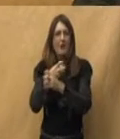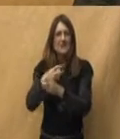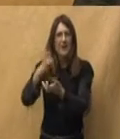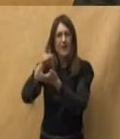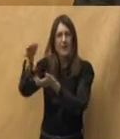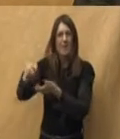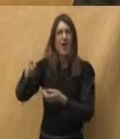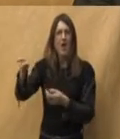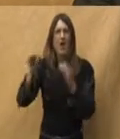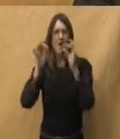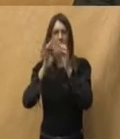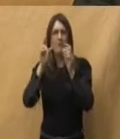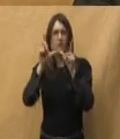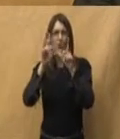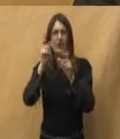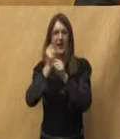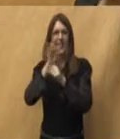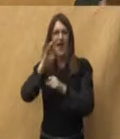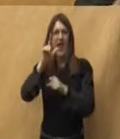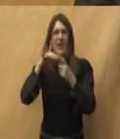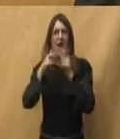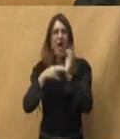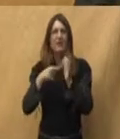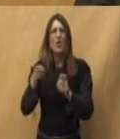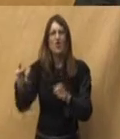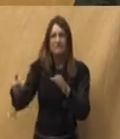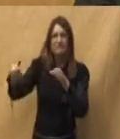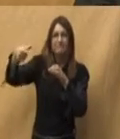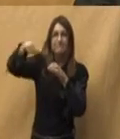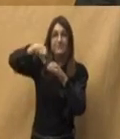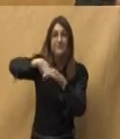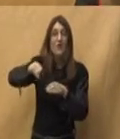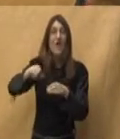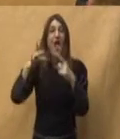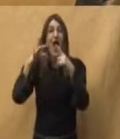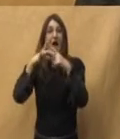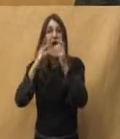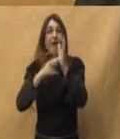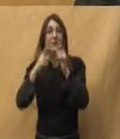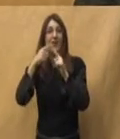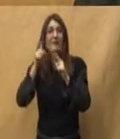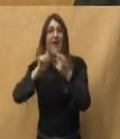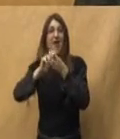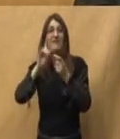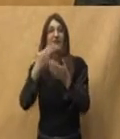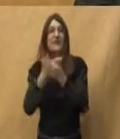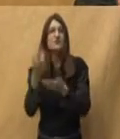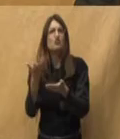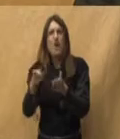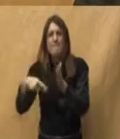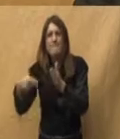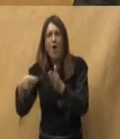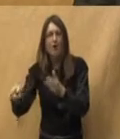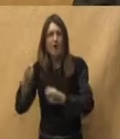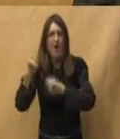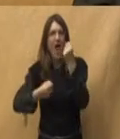dakle čuveno vino iz Burgenlanda. Oni su sipali u njega antifriz, dakle onaj isti antifriz koji se sipao u motore zimi da se ne